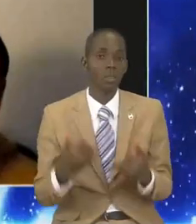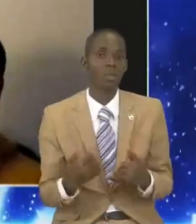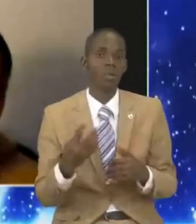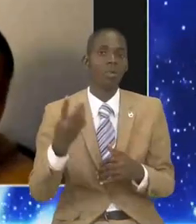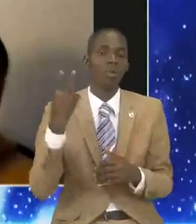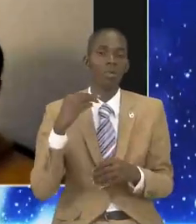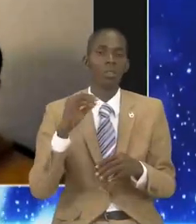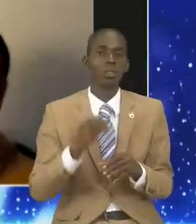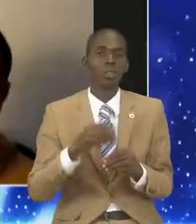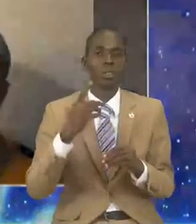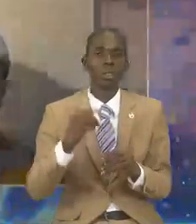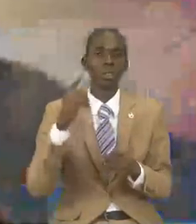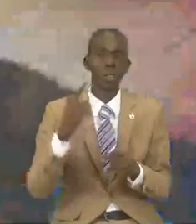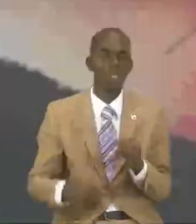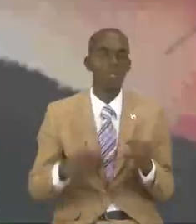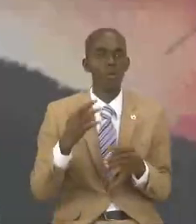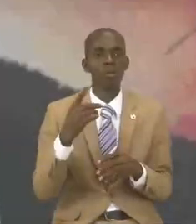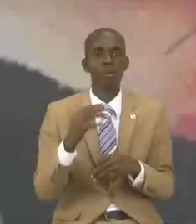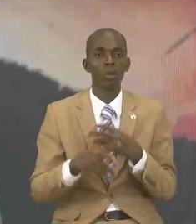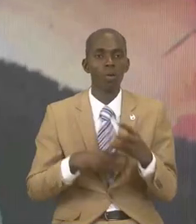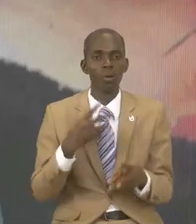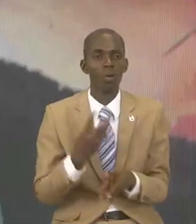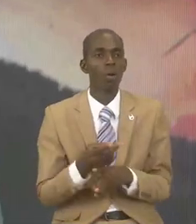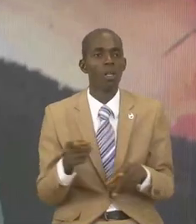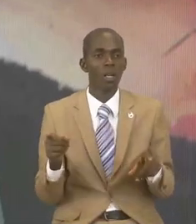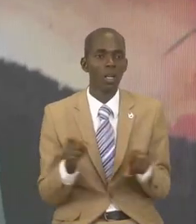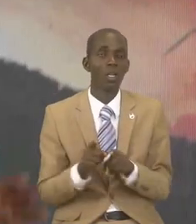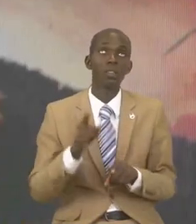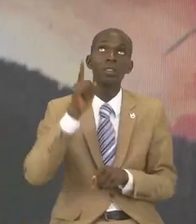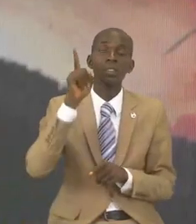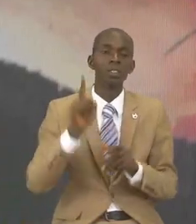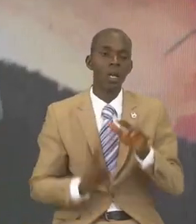comme le souverain sacrificateur en chaque année dans le sanctuaire.